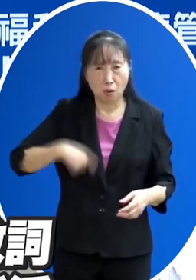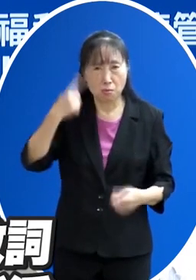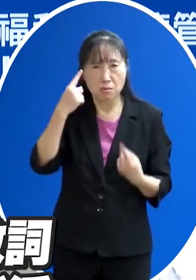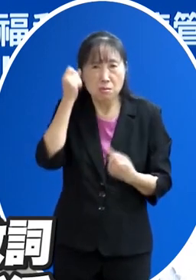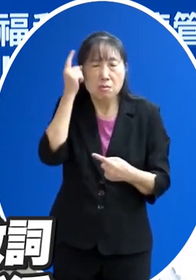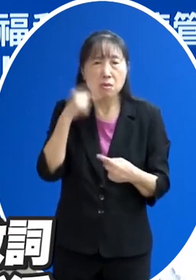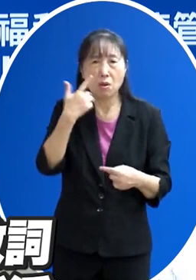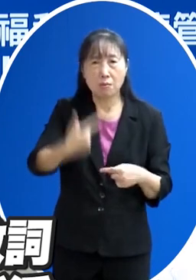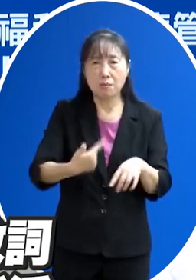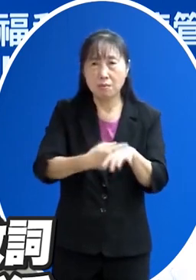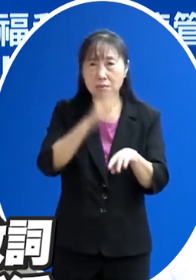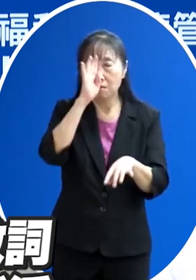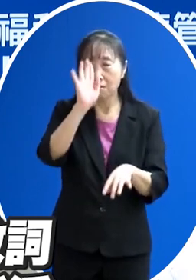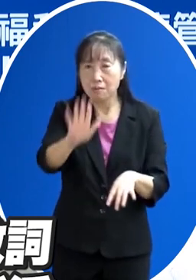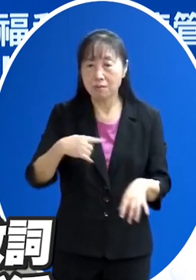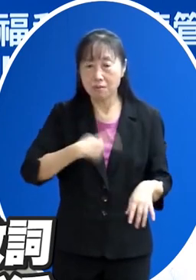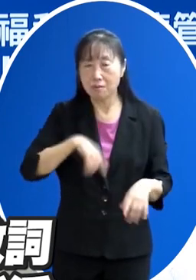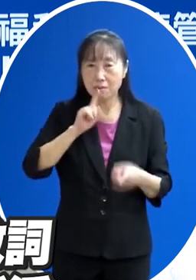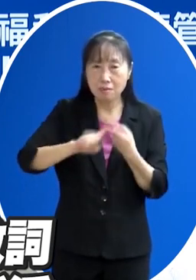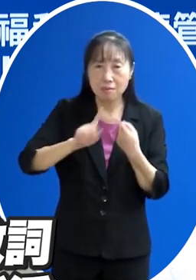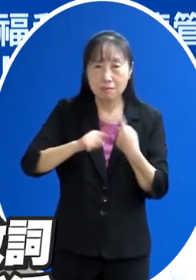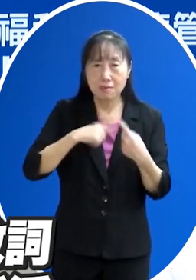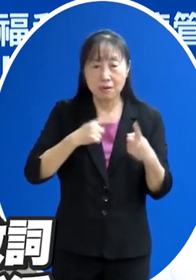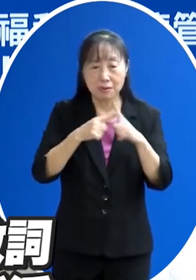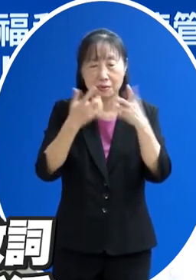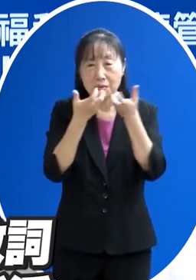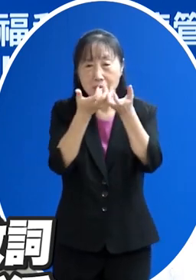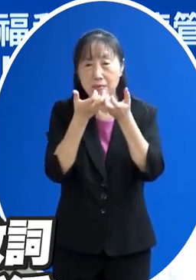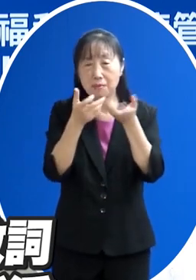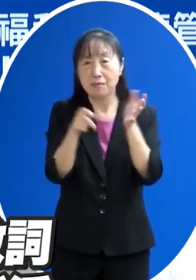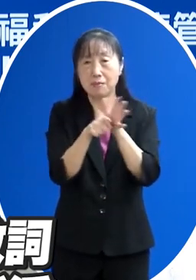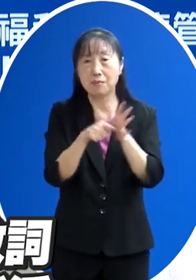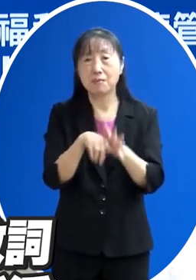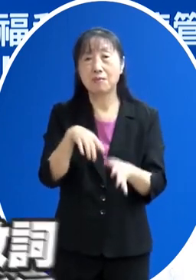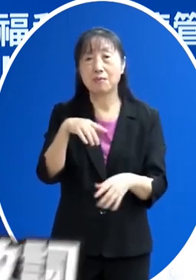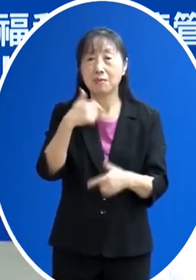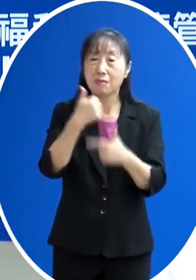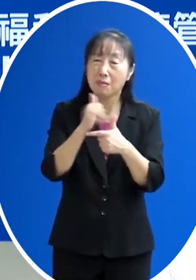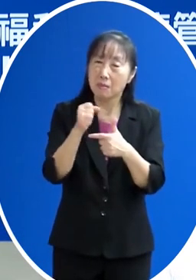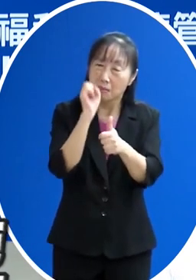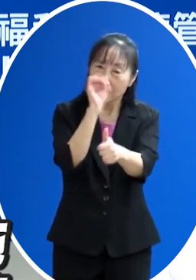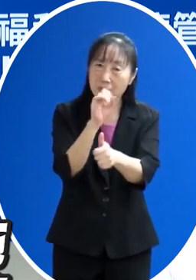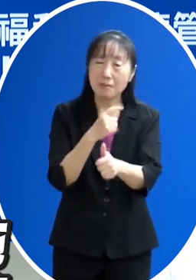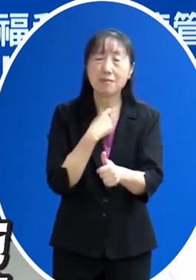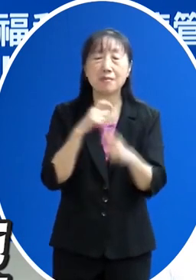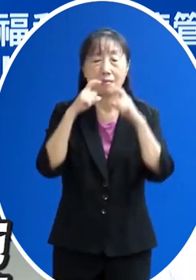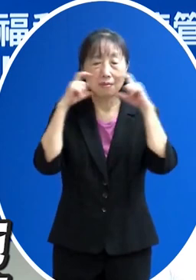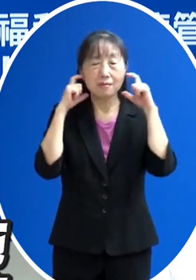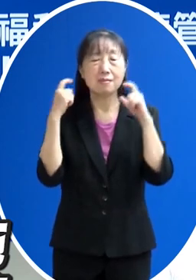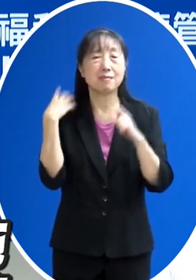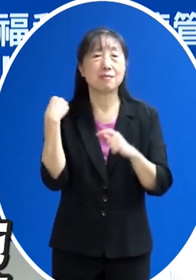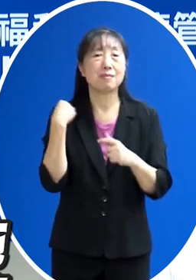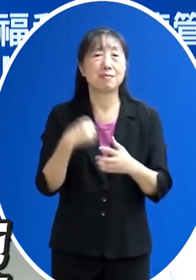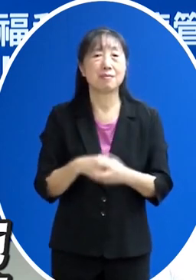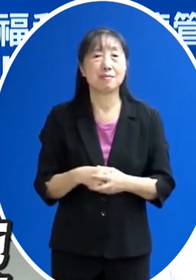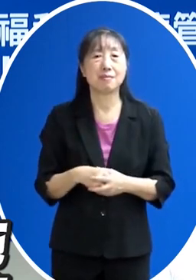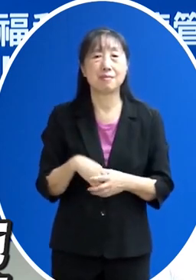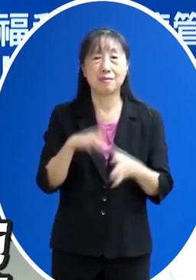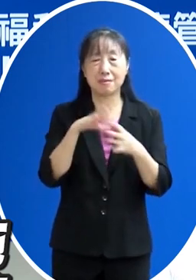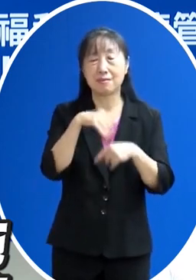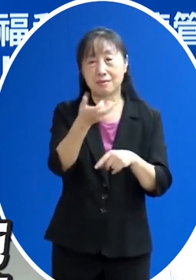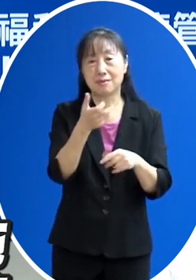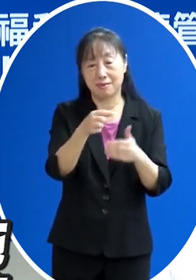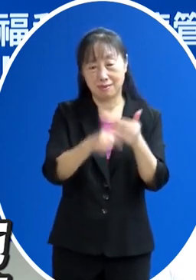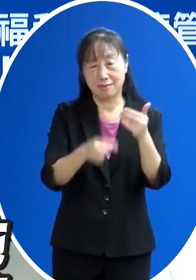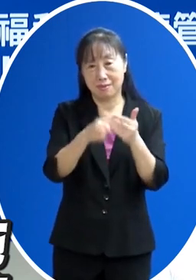慢性病或有症状或人潮密集的地方，仍建议戴口罩。好，那这个是口罩放宽的这